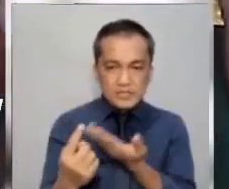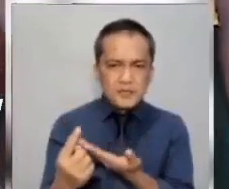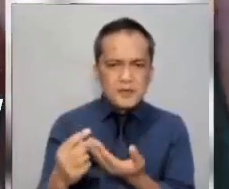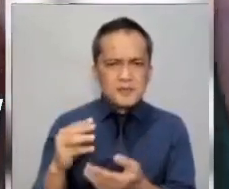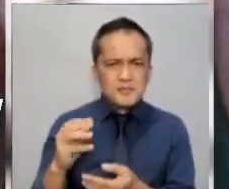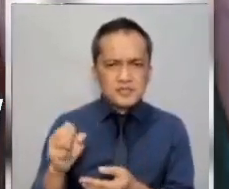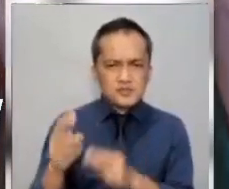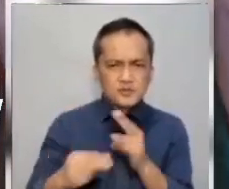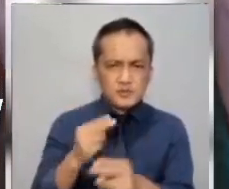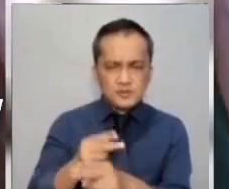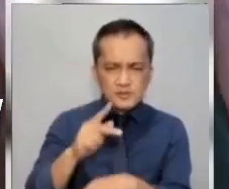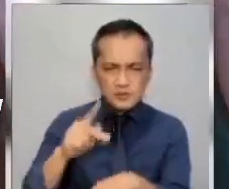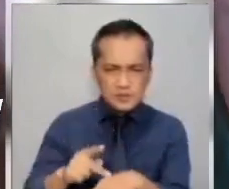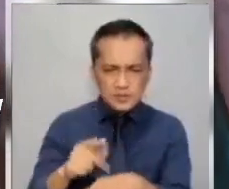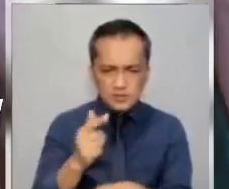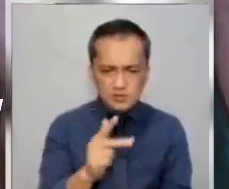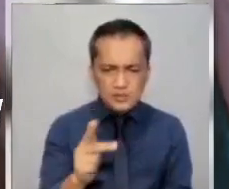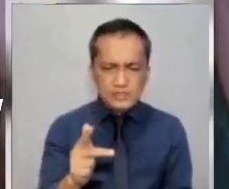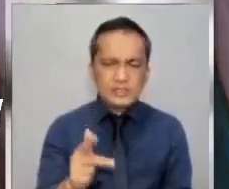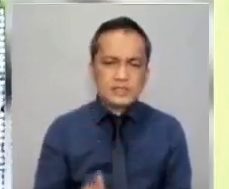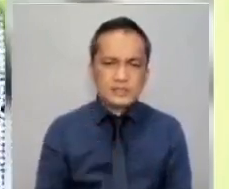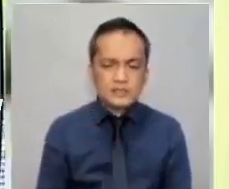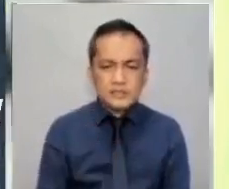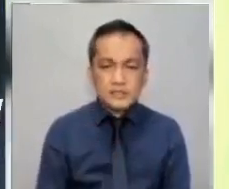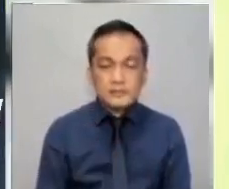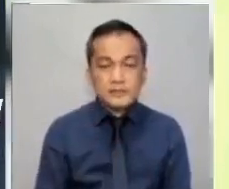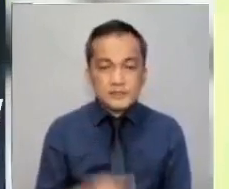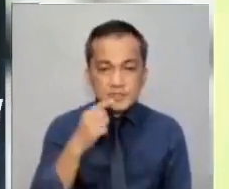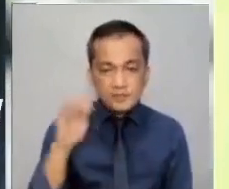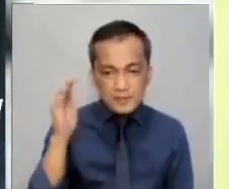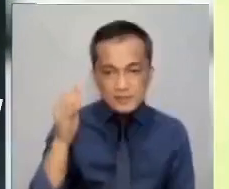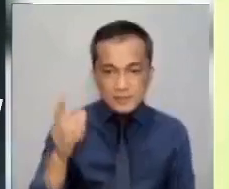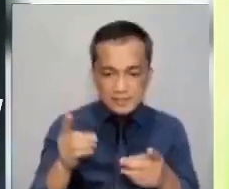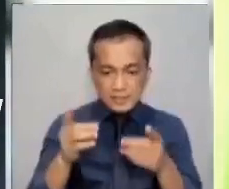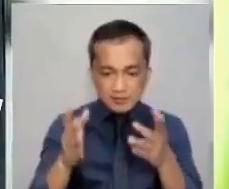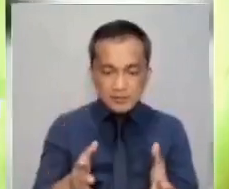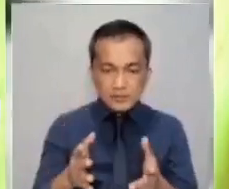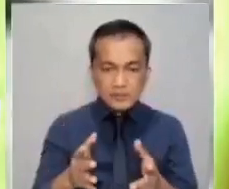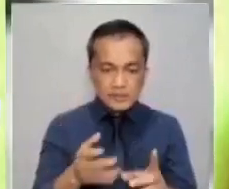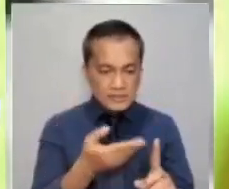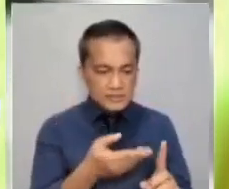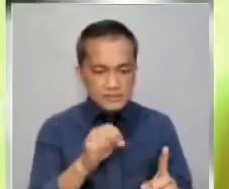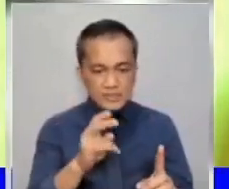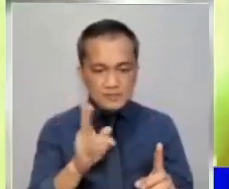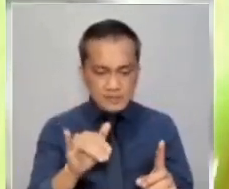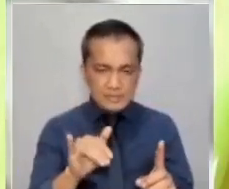Philippines 2023. Ayon kay pageant director, Shamsi Supsupli.